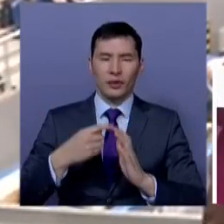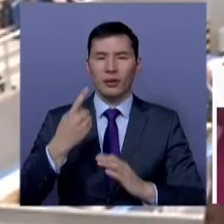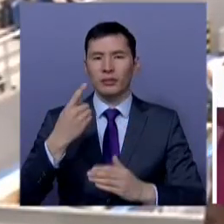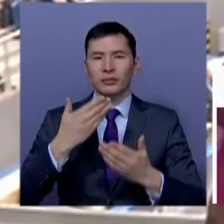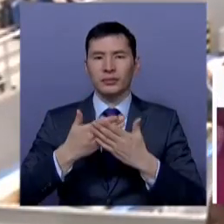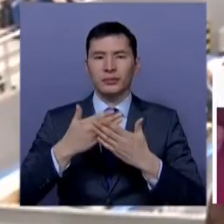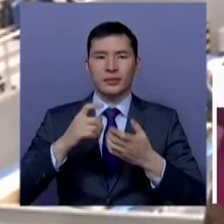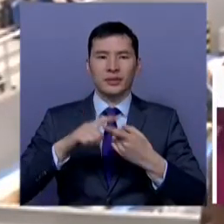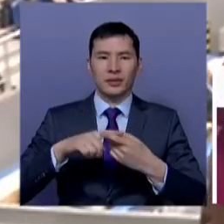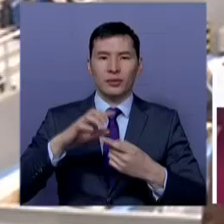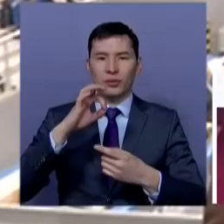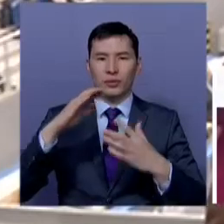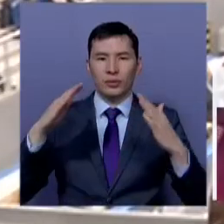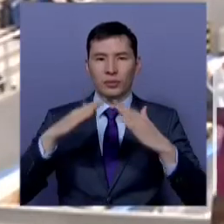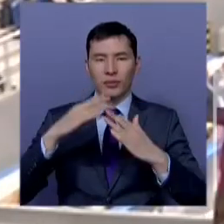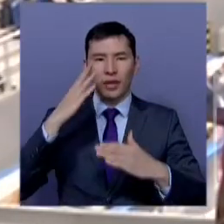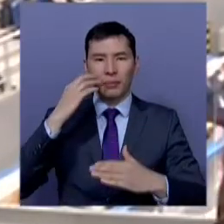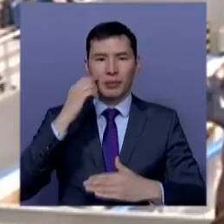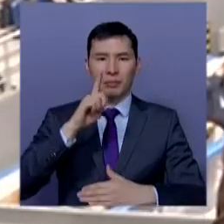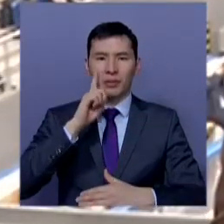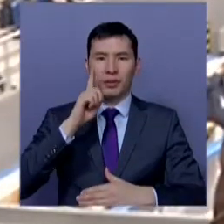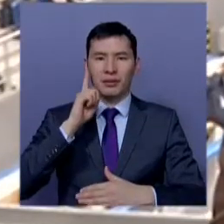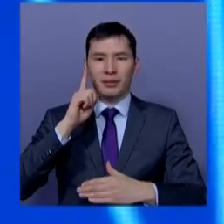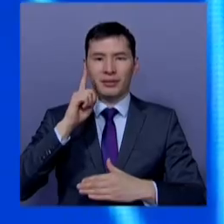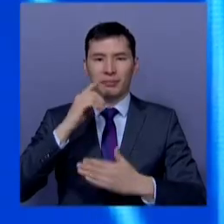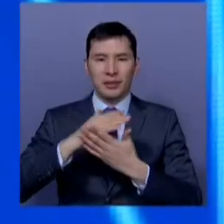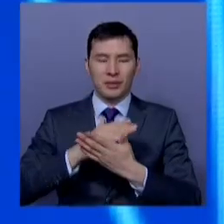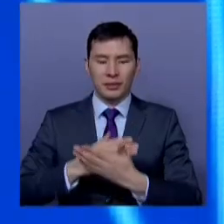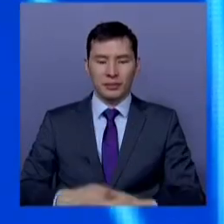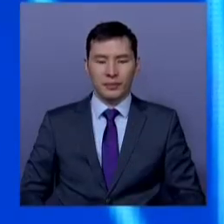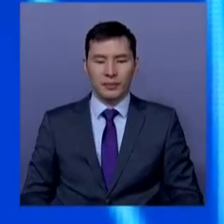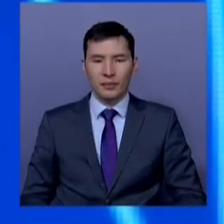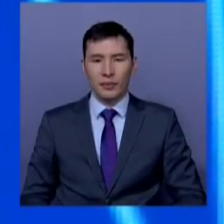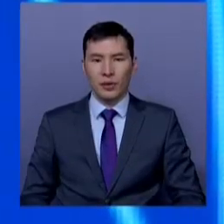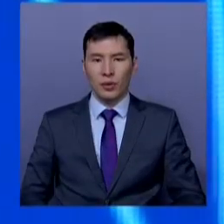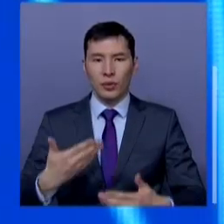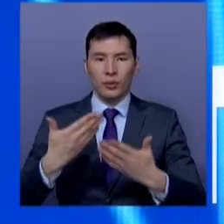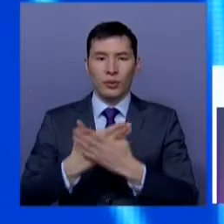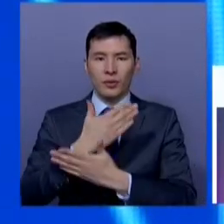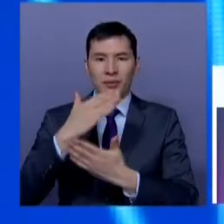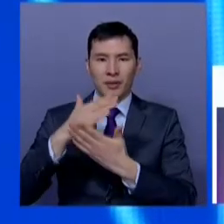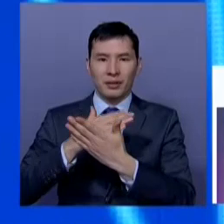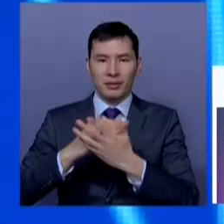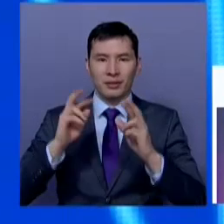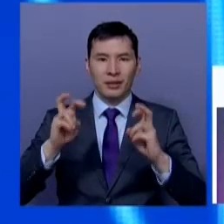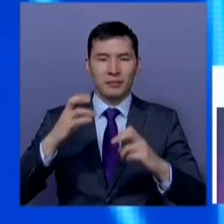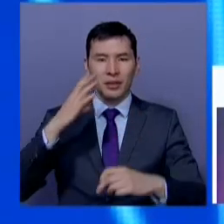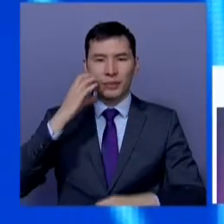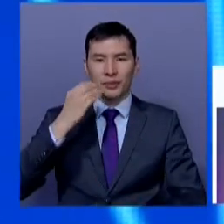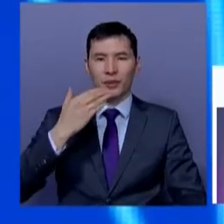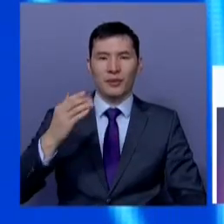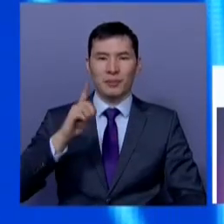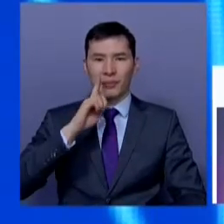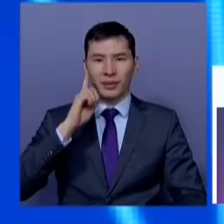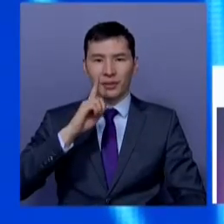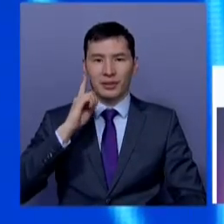тұрғын үй бойынша әзірленген Алматы жастары жаңа бағдарламасы. Уникальность новой жилищной программы Алматы жастары заключается. Біз